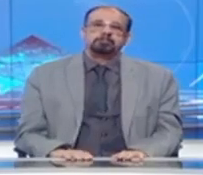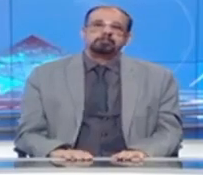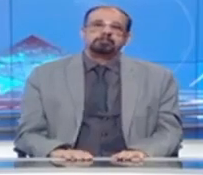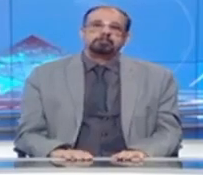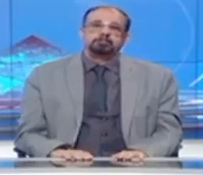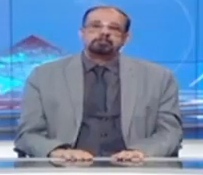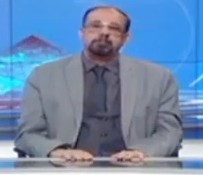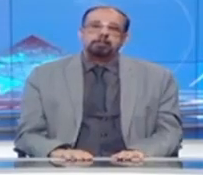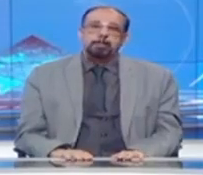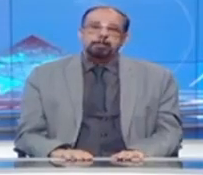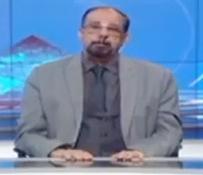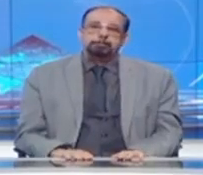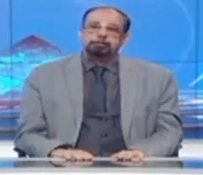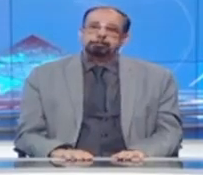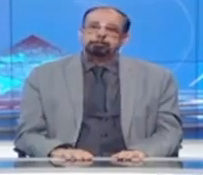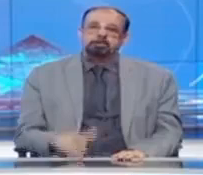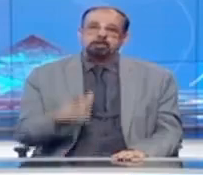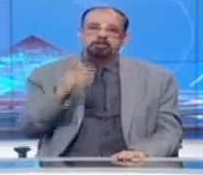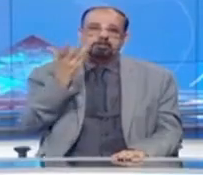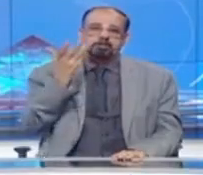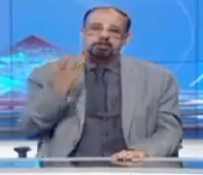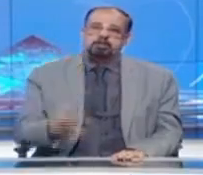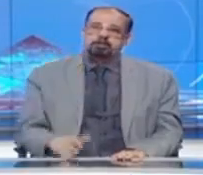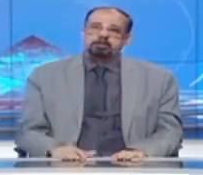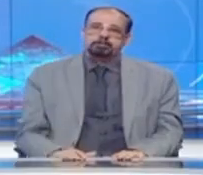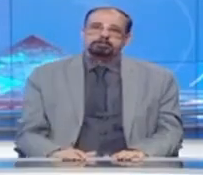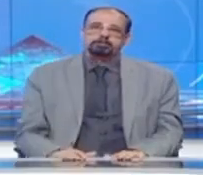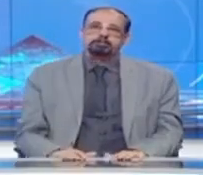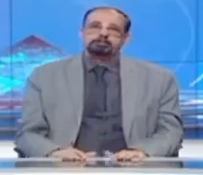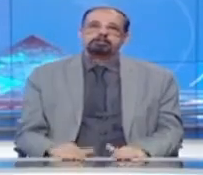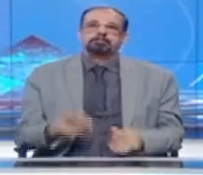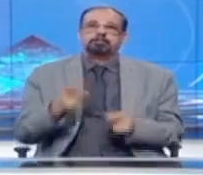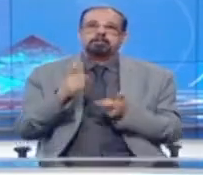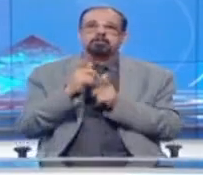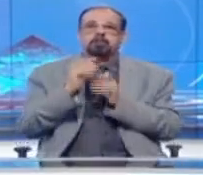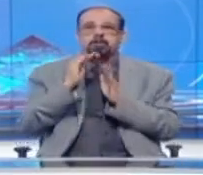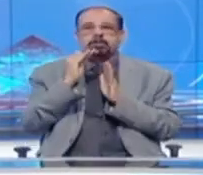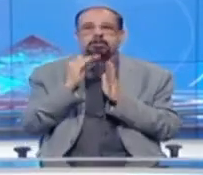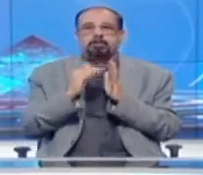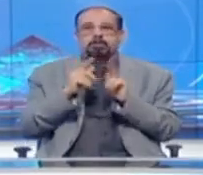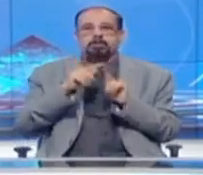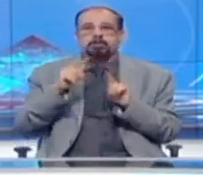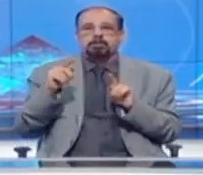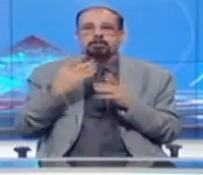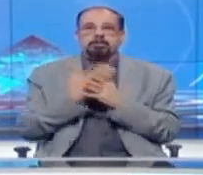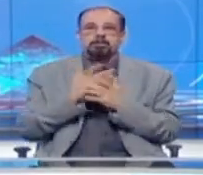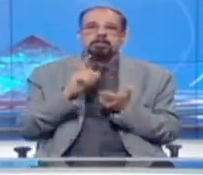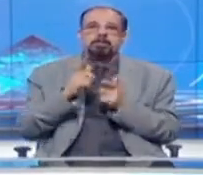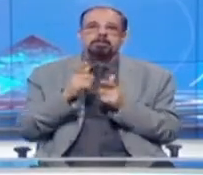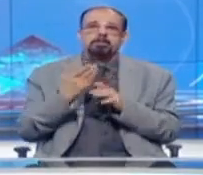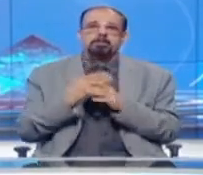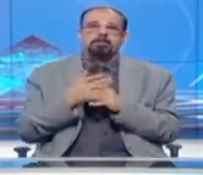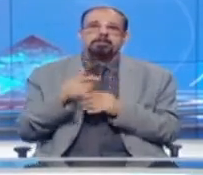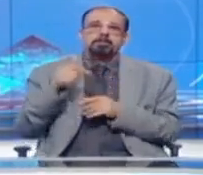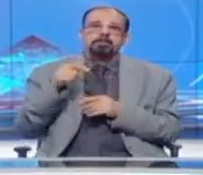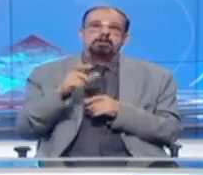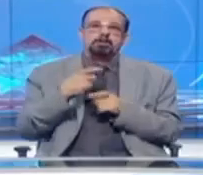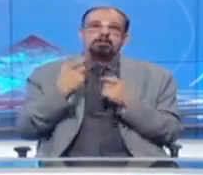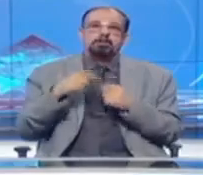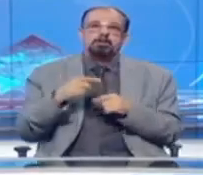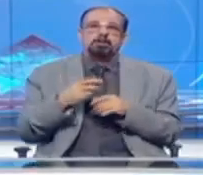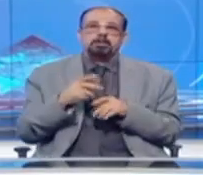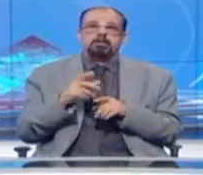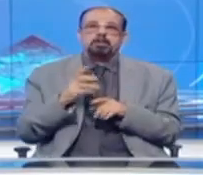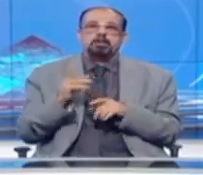استقر الدولار قرب أدنى مستوياته في 7 أسابيع اليوم، وانخفض مؤشر الدولار الذي يقيس أداء العملة الأمريكية مقابل 6 عملات رئيسية